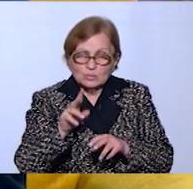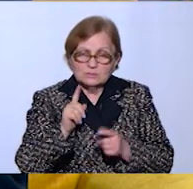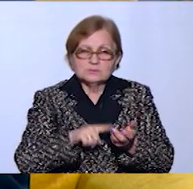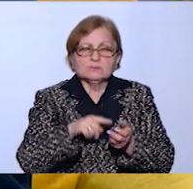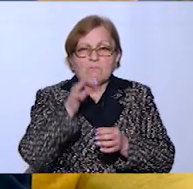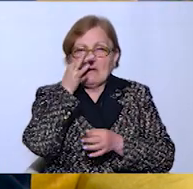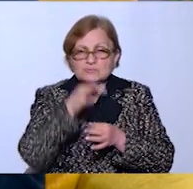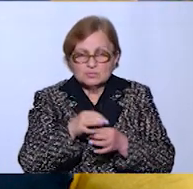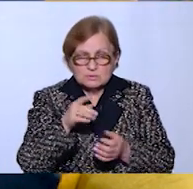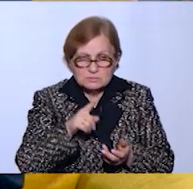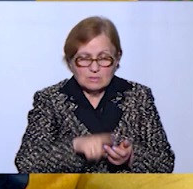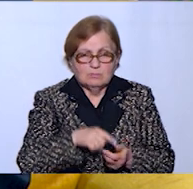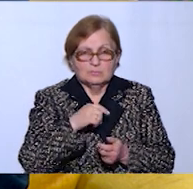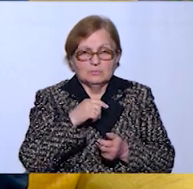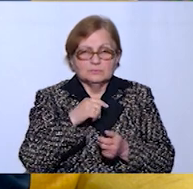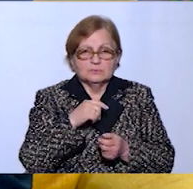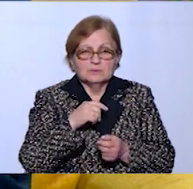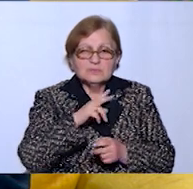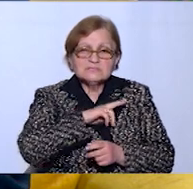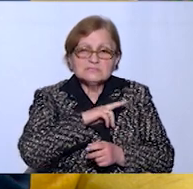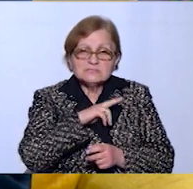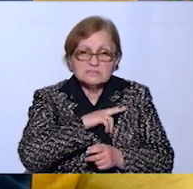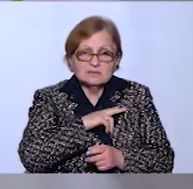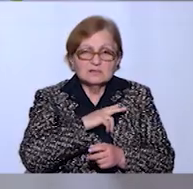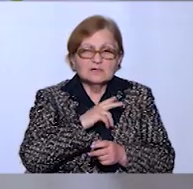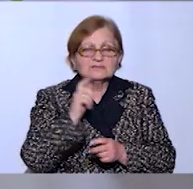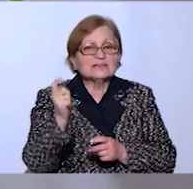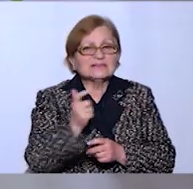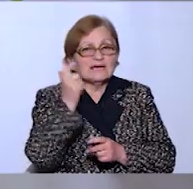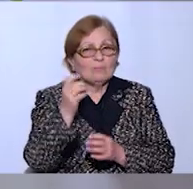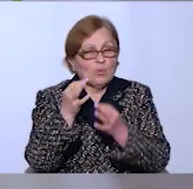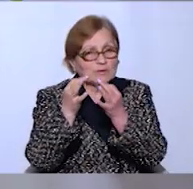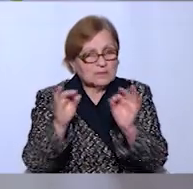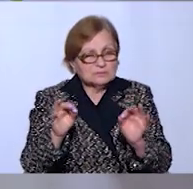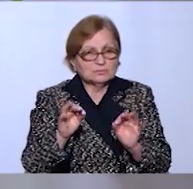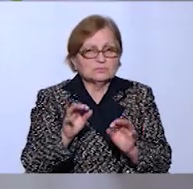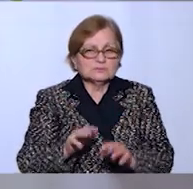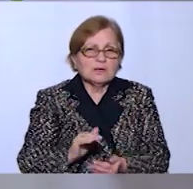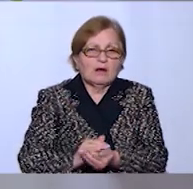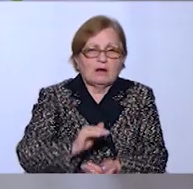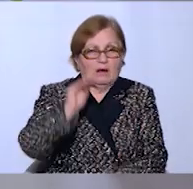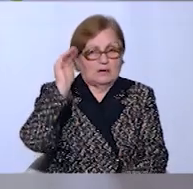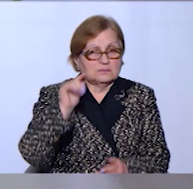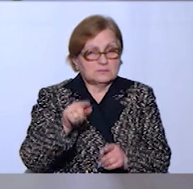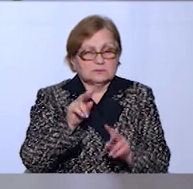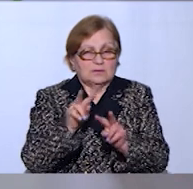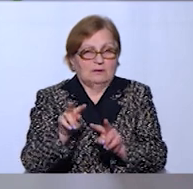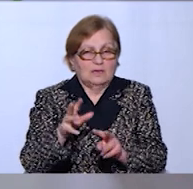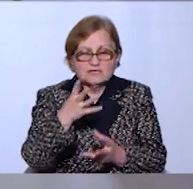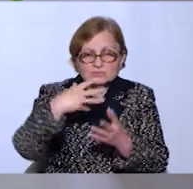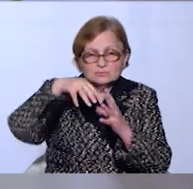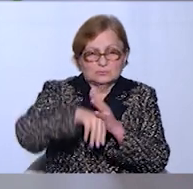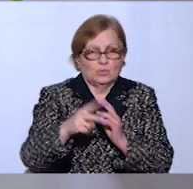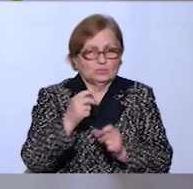მშობლის ქცევა. ეს შეიძლება იყოს მაგალითად ინდიფერენტული ან გულგრილი მშობლისთვის დამახასიათებელი, რომელსაც ვთქვათ,